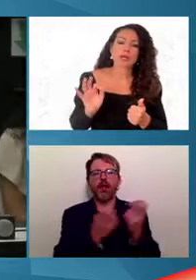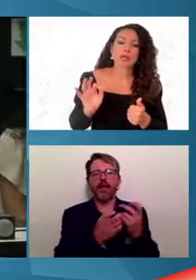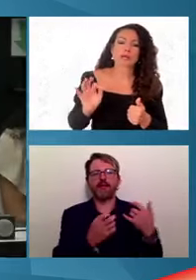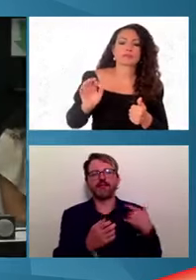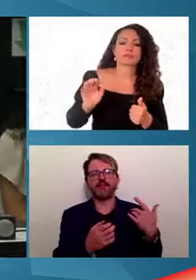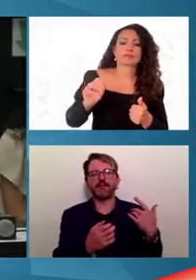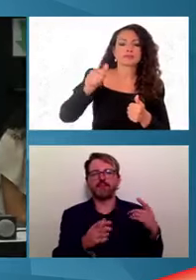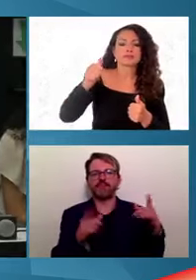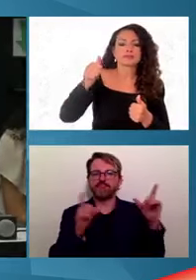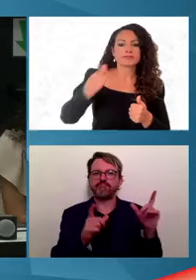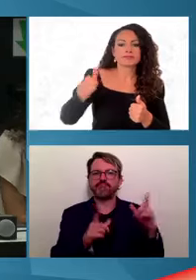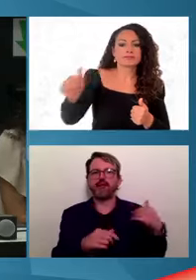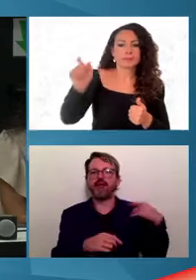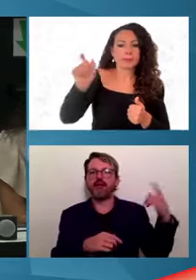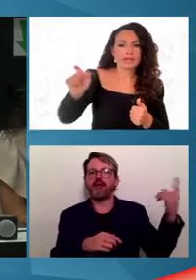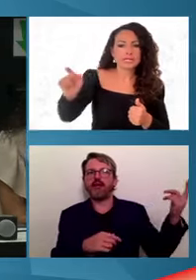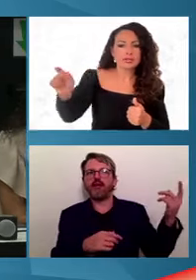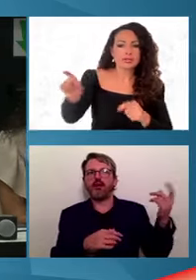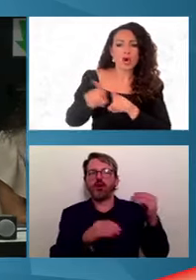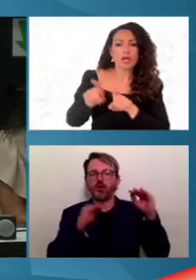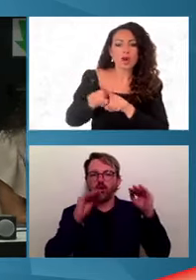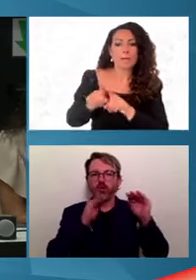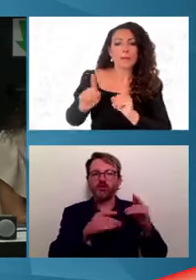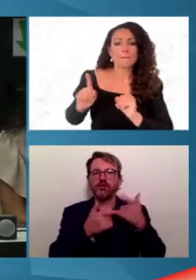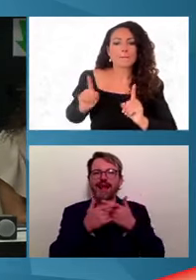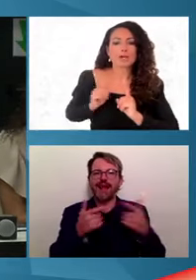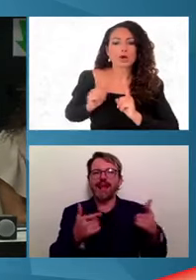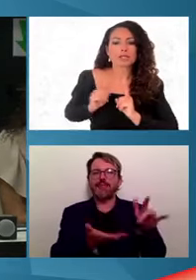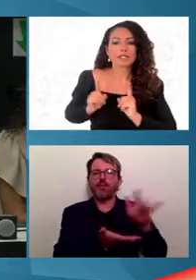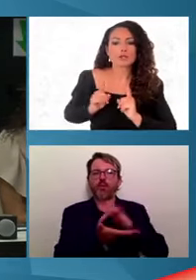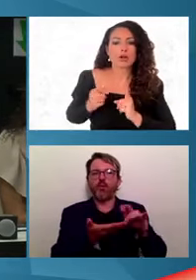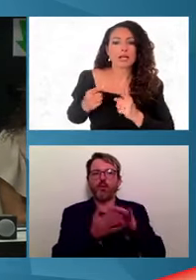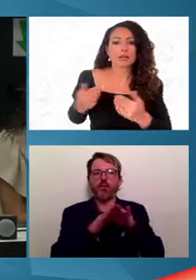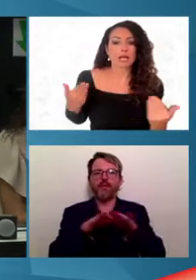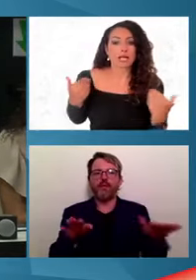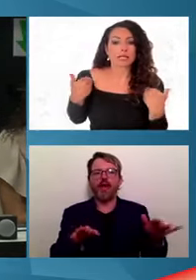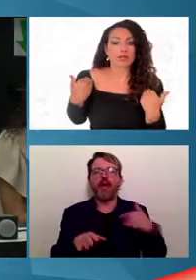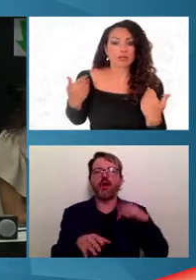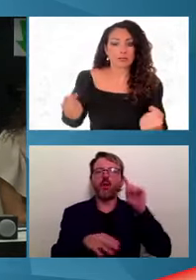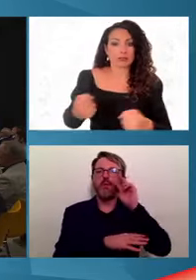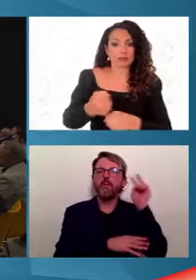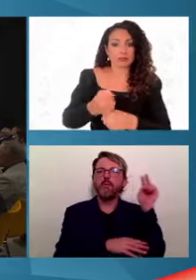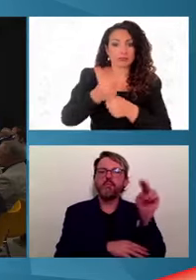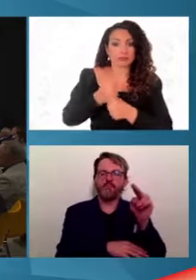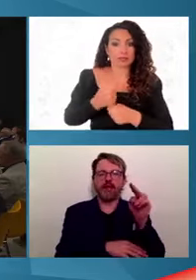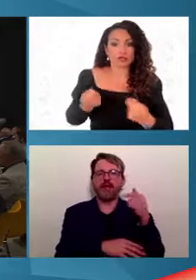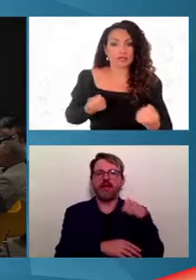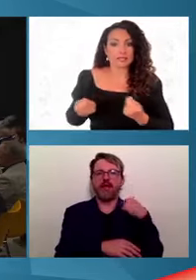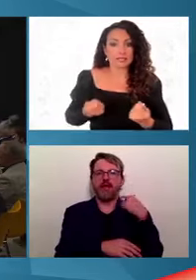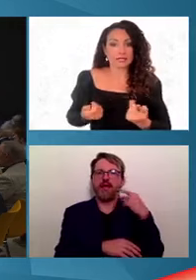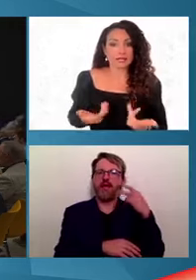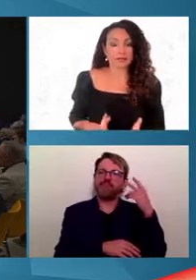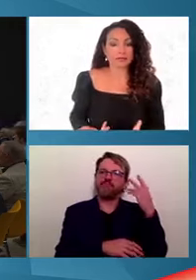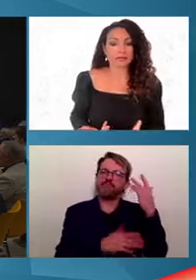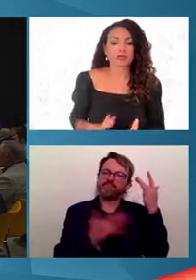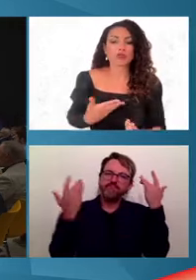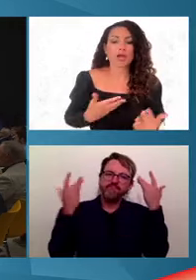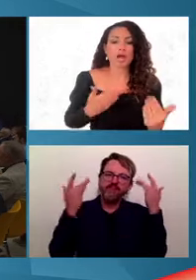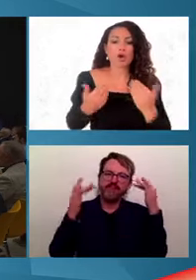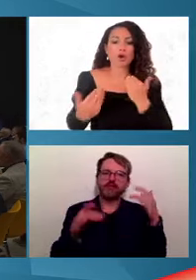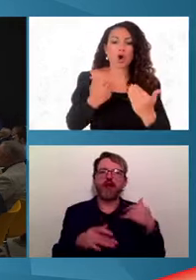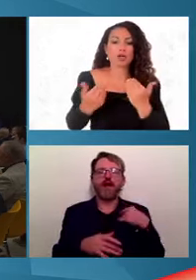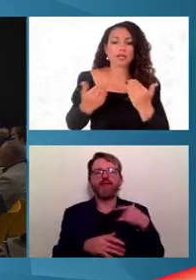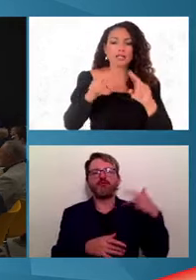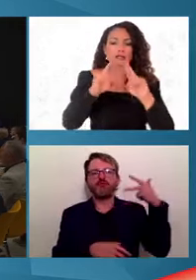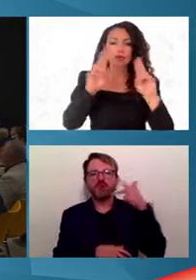schützen wir unsere Lebensgrundlage und haben den Blick von der Wissenschaft, Wirtschaft, Sozialem,